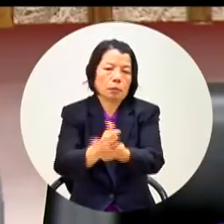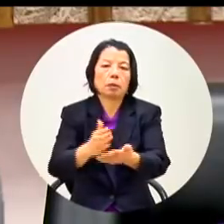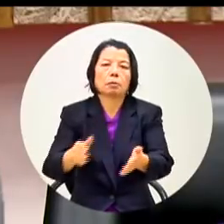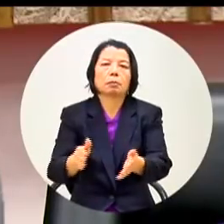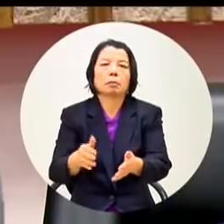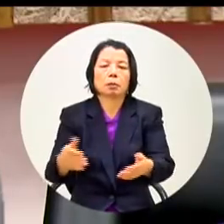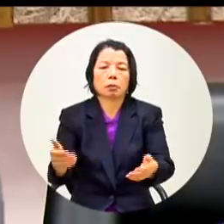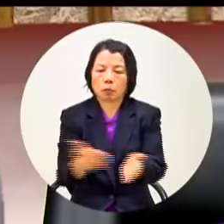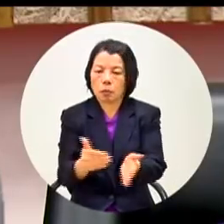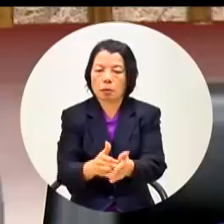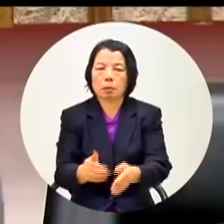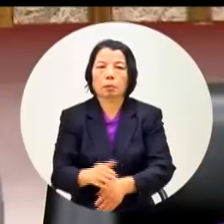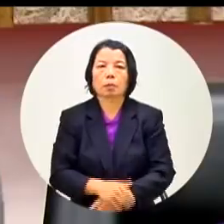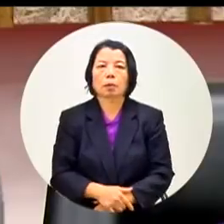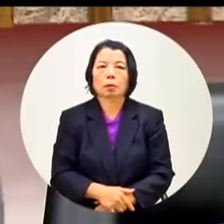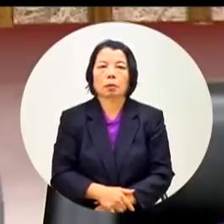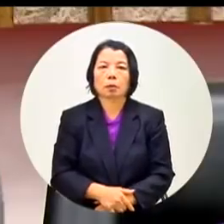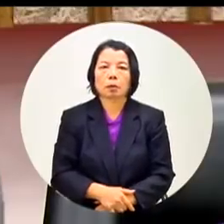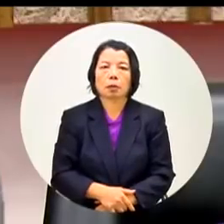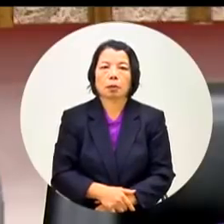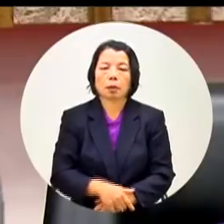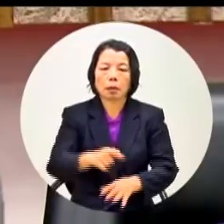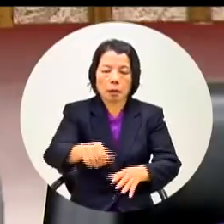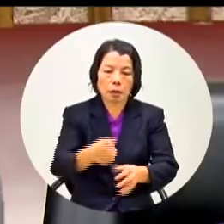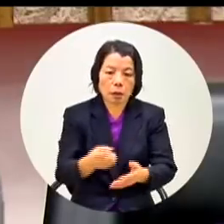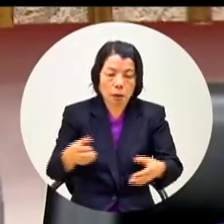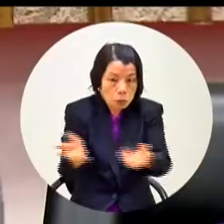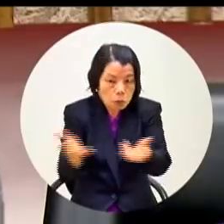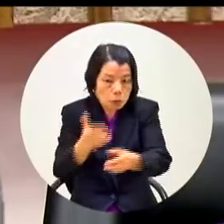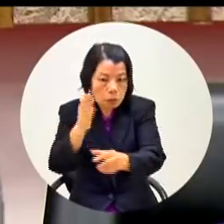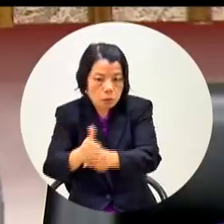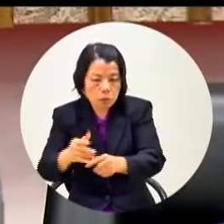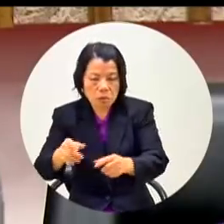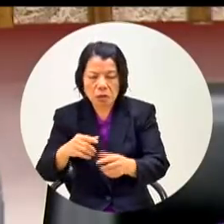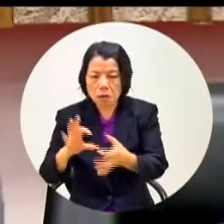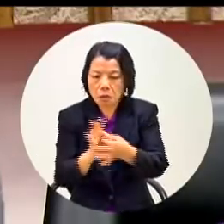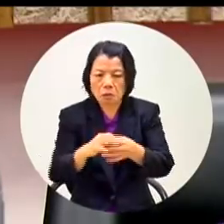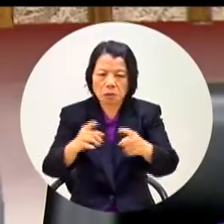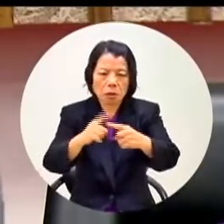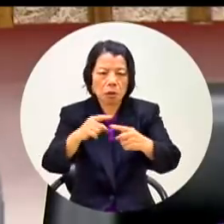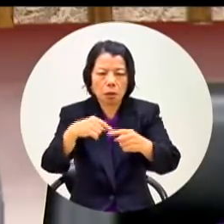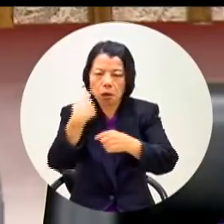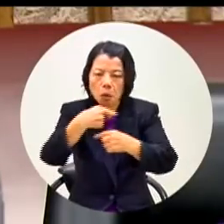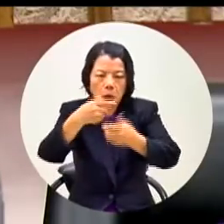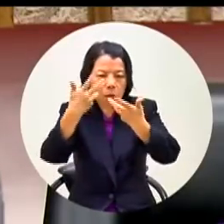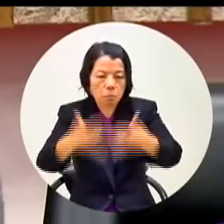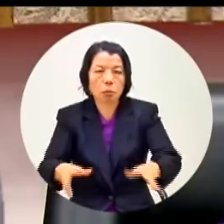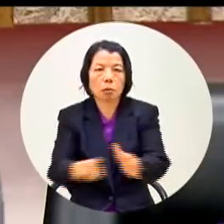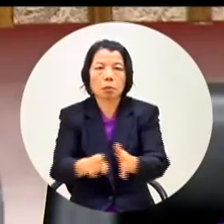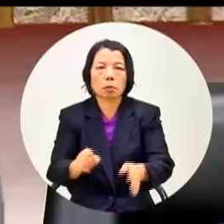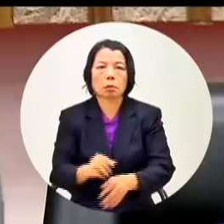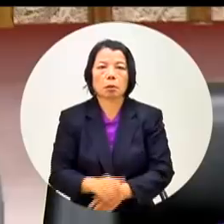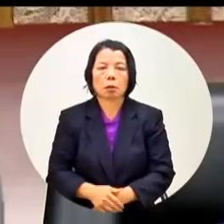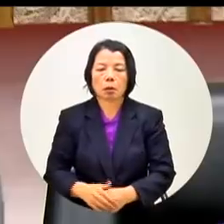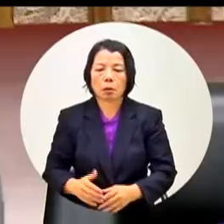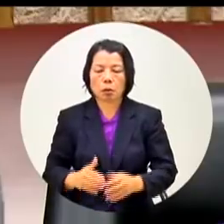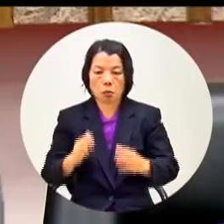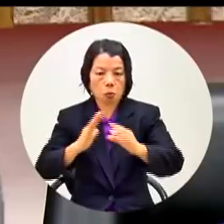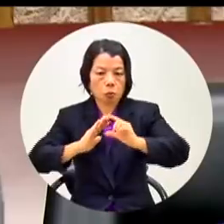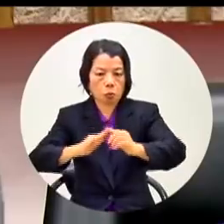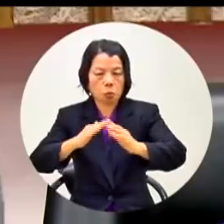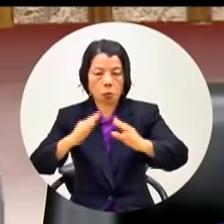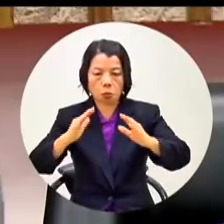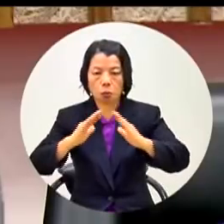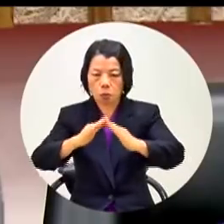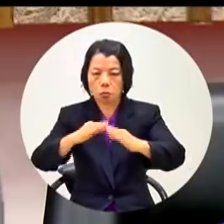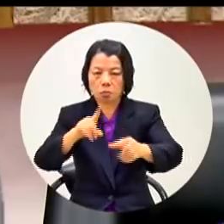线也都因为人口集中的，慢慢人口集中的这些都市区域的扩大，所以呢，现在也都已